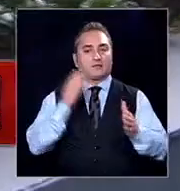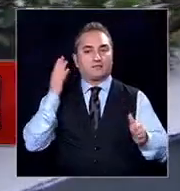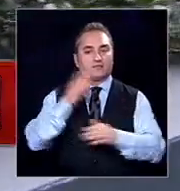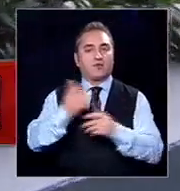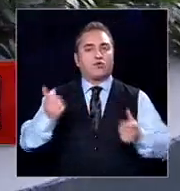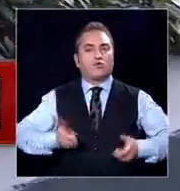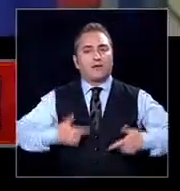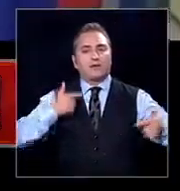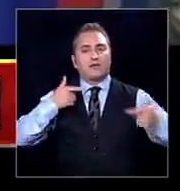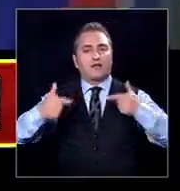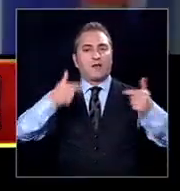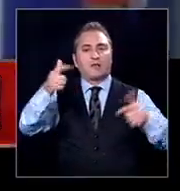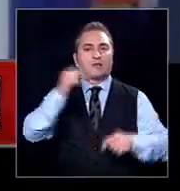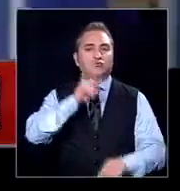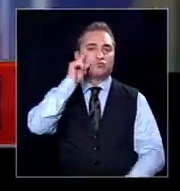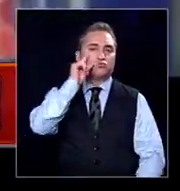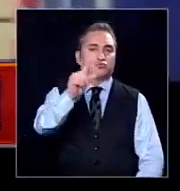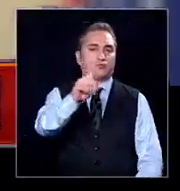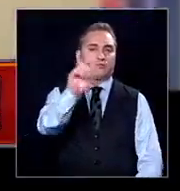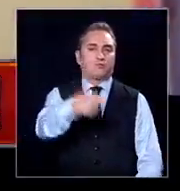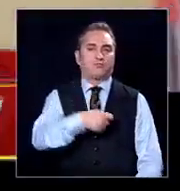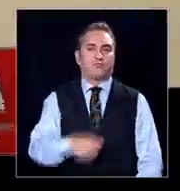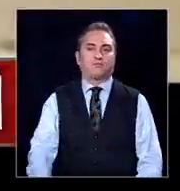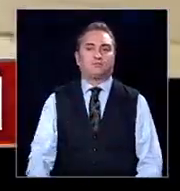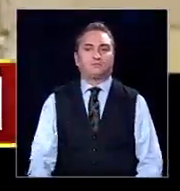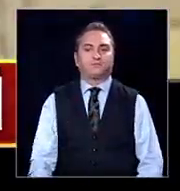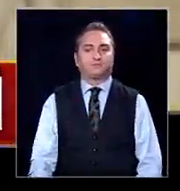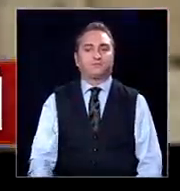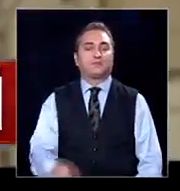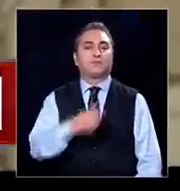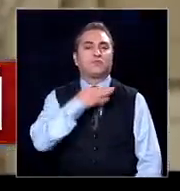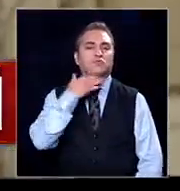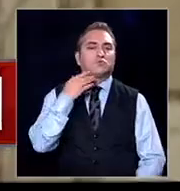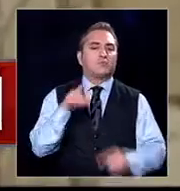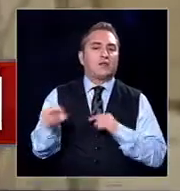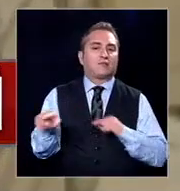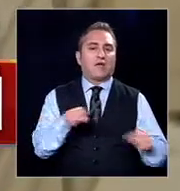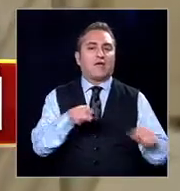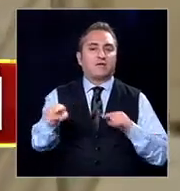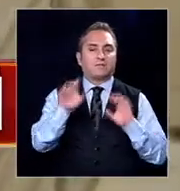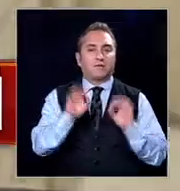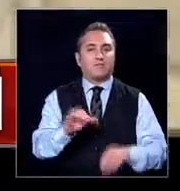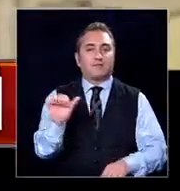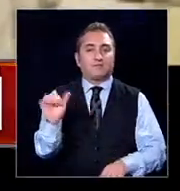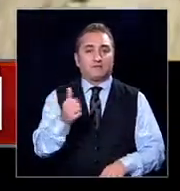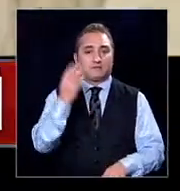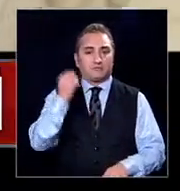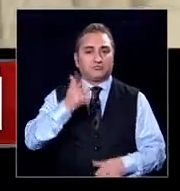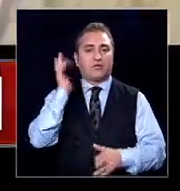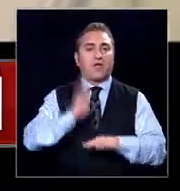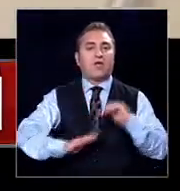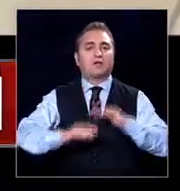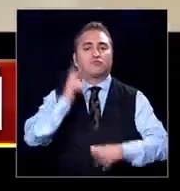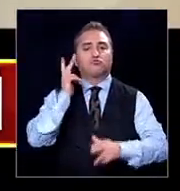kameralarını taradılar ve şüpheliyi tespit ettiler. Hırsızlık şüphelisi kurbanını takip etmiş, fırsatını bulunca da el